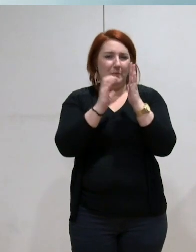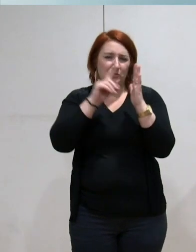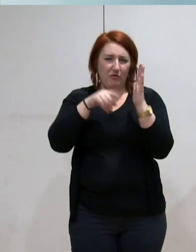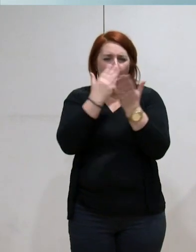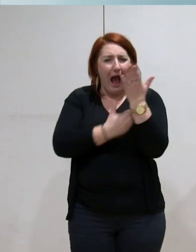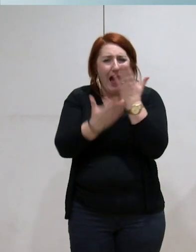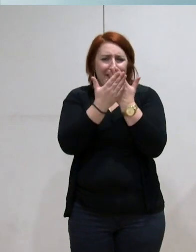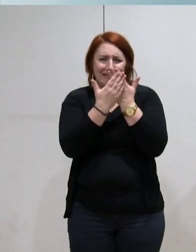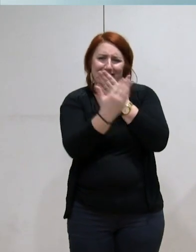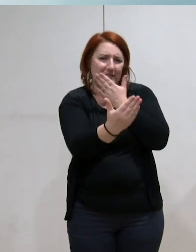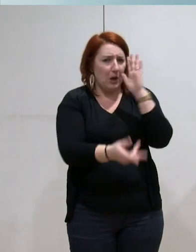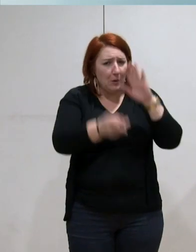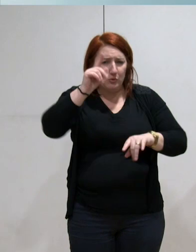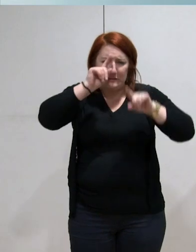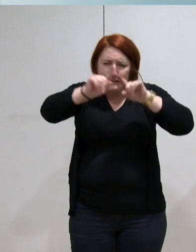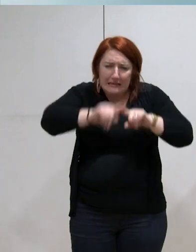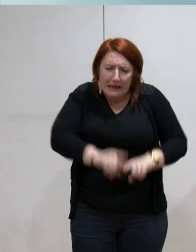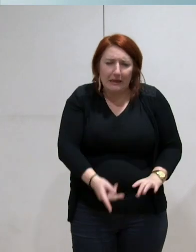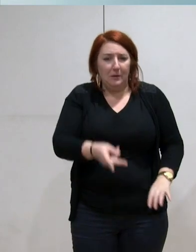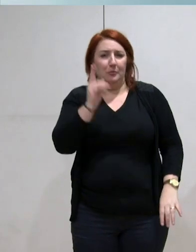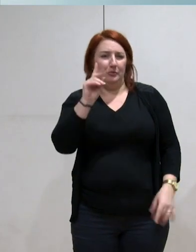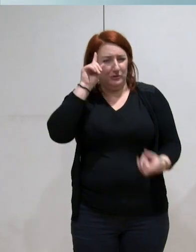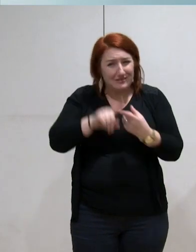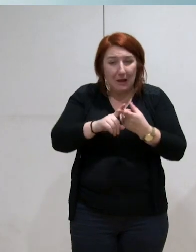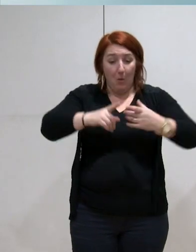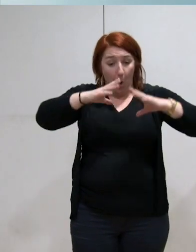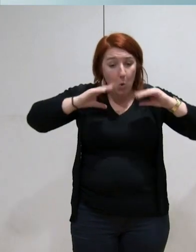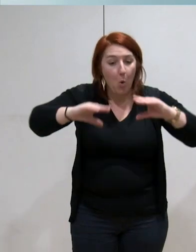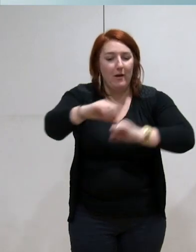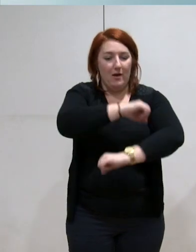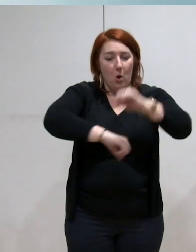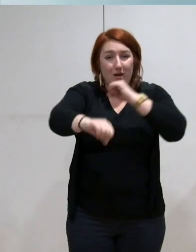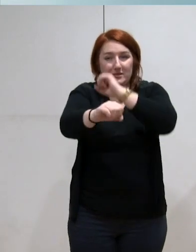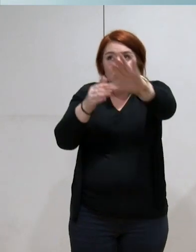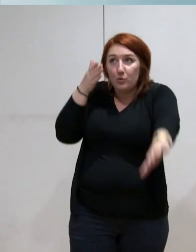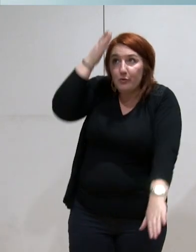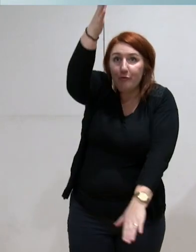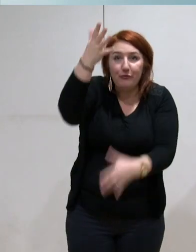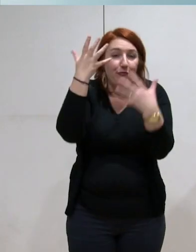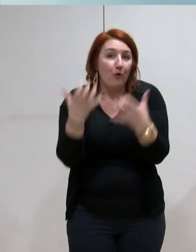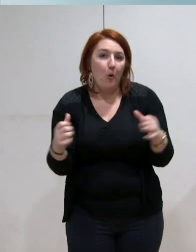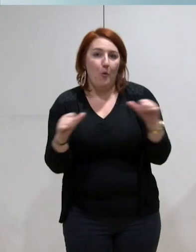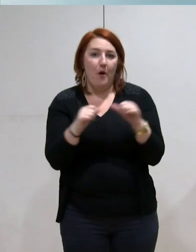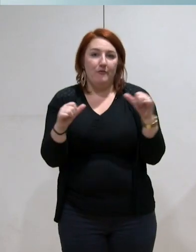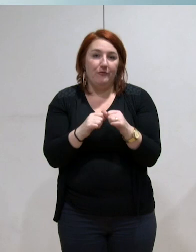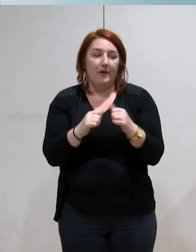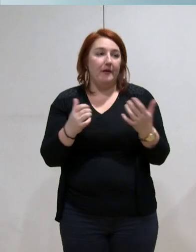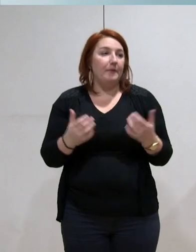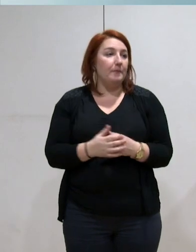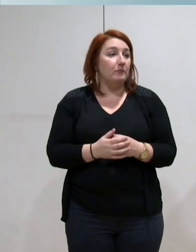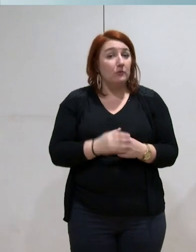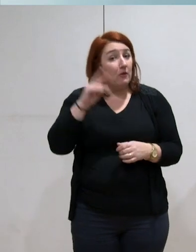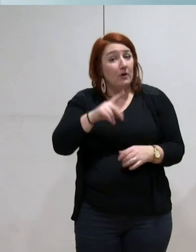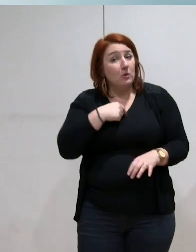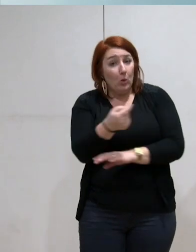d'annexe un peu plus de détail sur la mise en œuvre de ce que vous voulez faire qui encore une fois n'est pas forcément